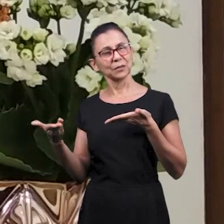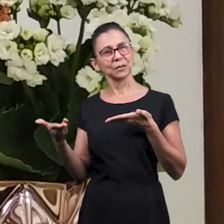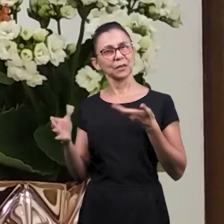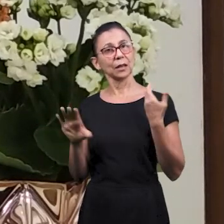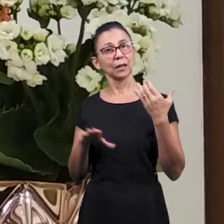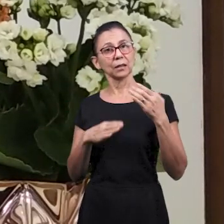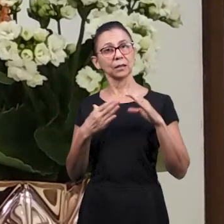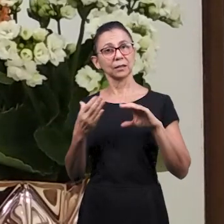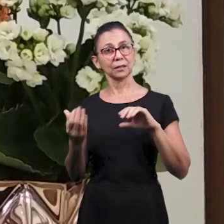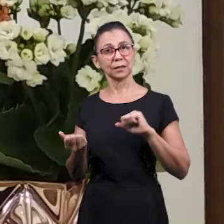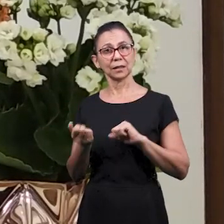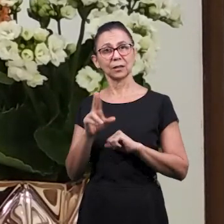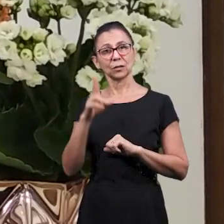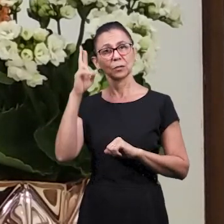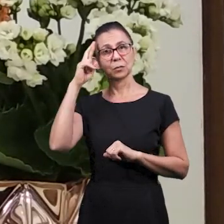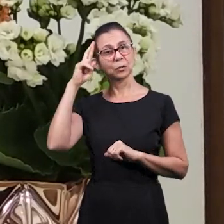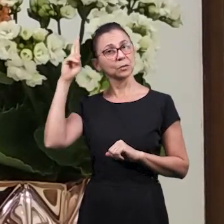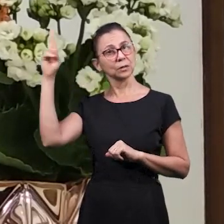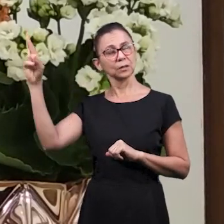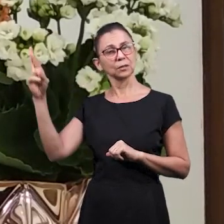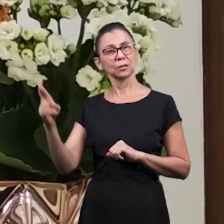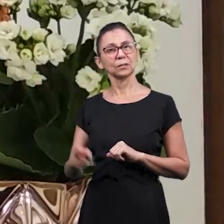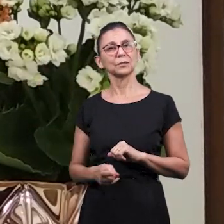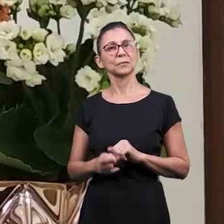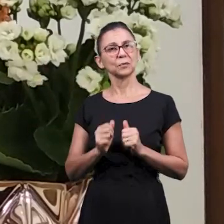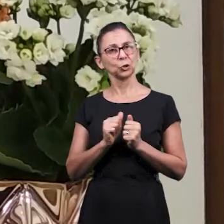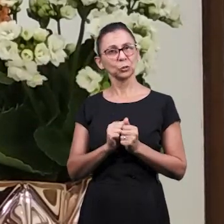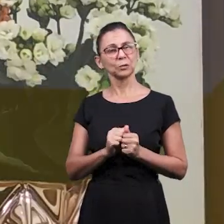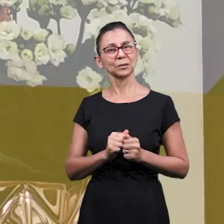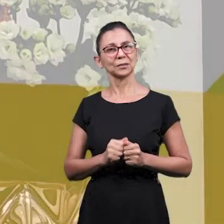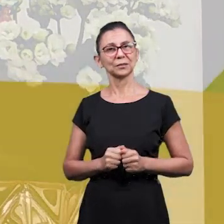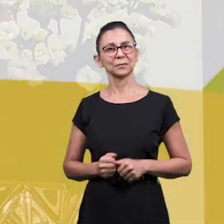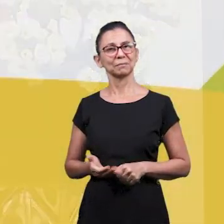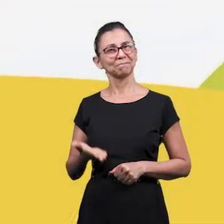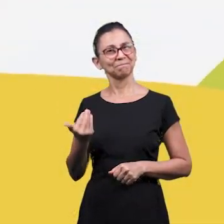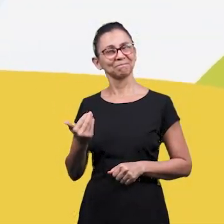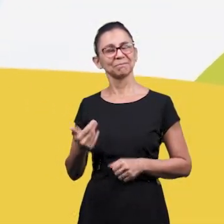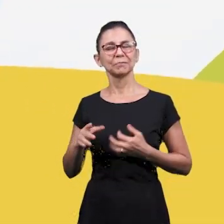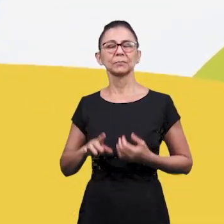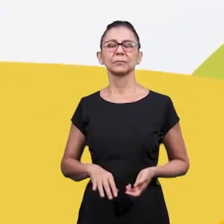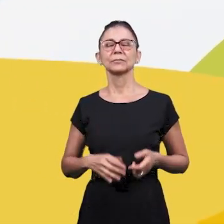споем вместе с вами псалом хвалы Господу в этот момент.